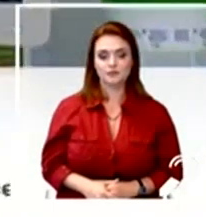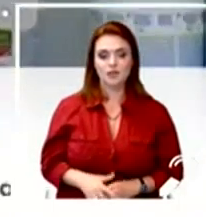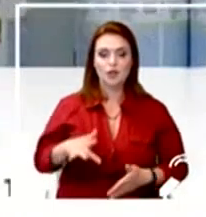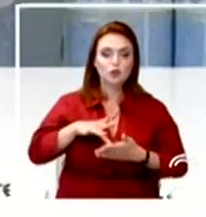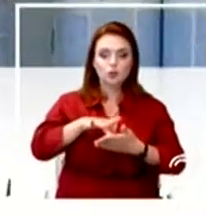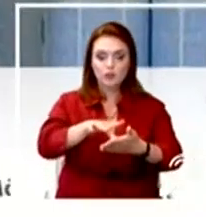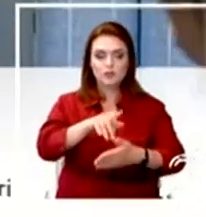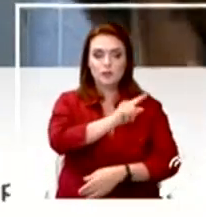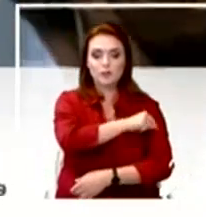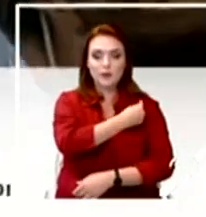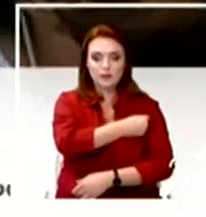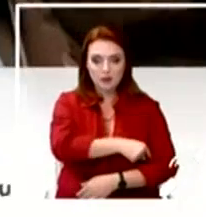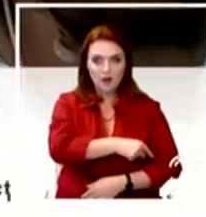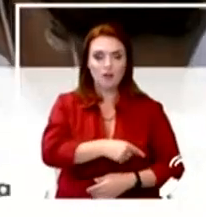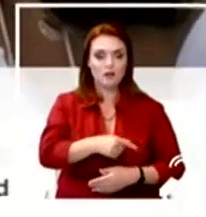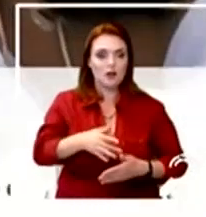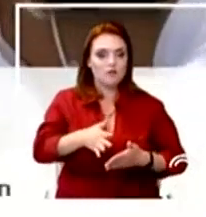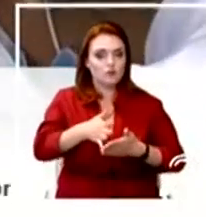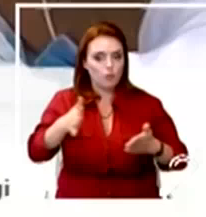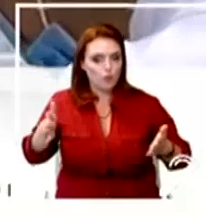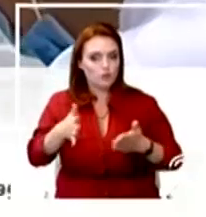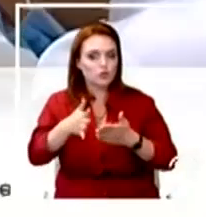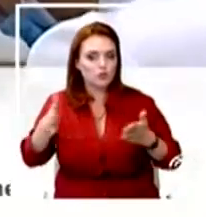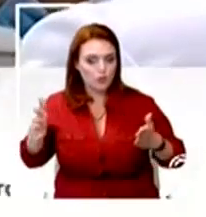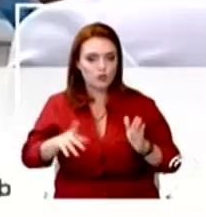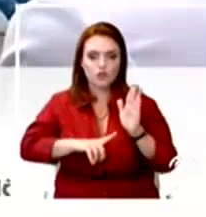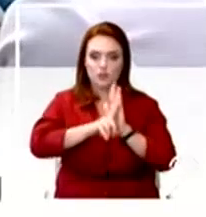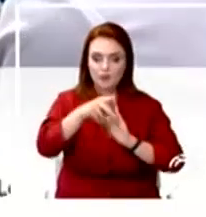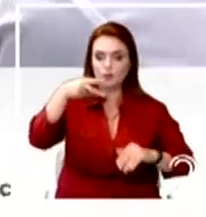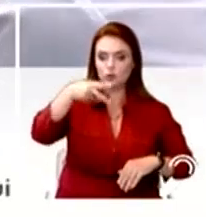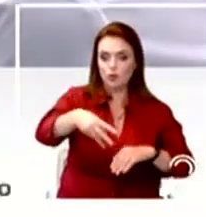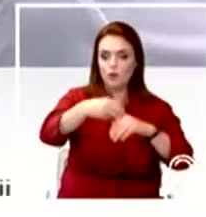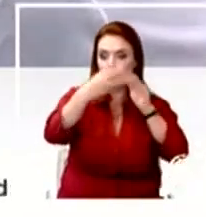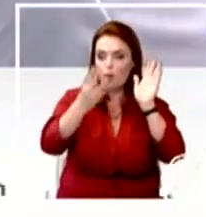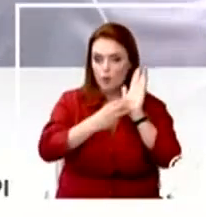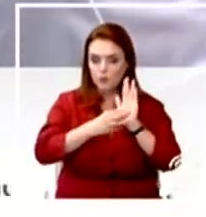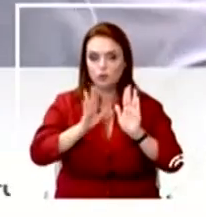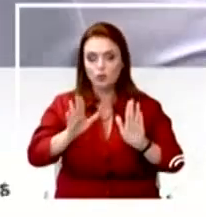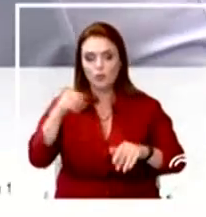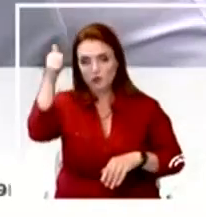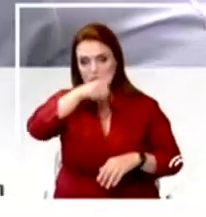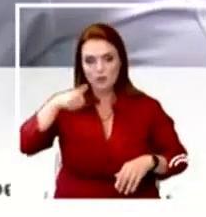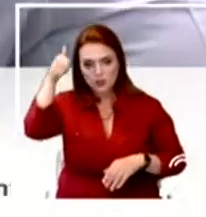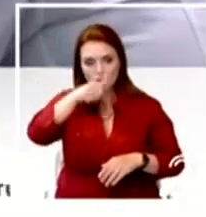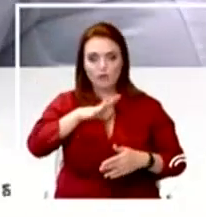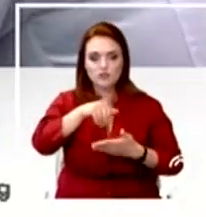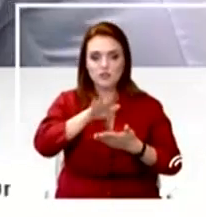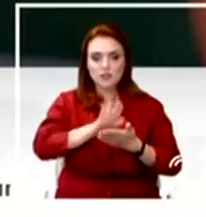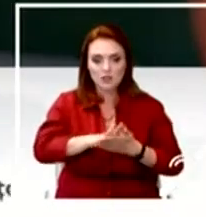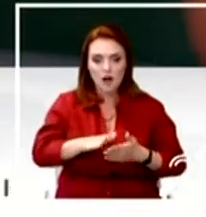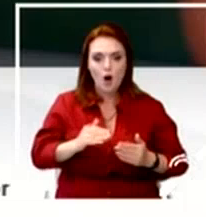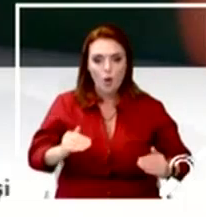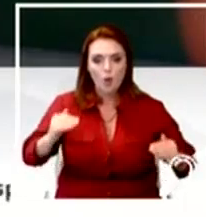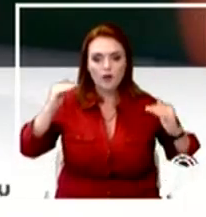Turismul medical a luat avânt în Republica Moldova începând cu 2018. Doar anul trecut a fost înregistrată o creștere